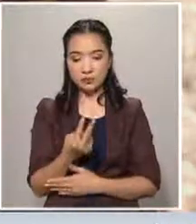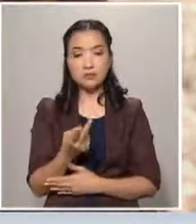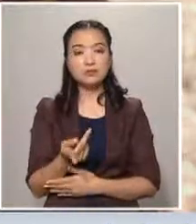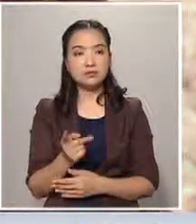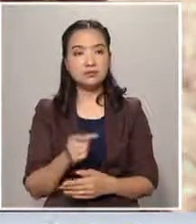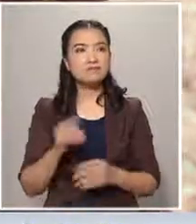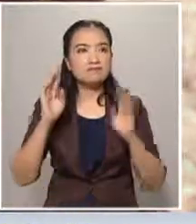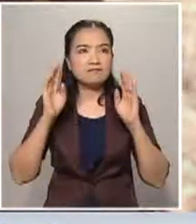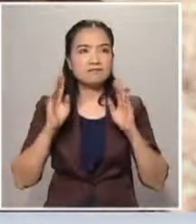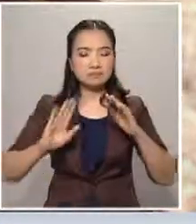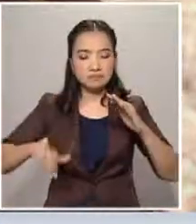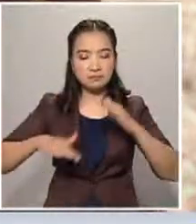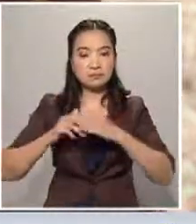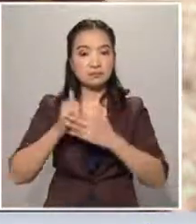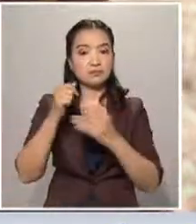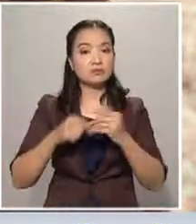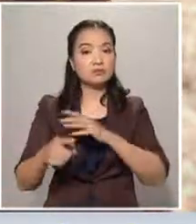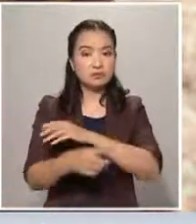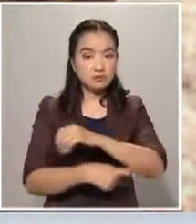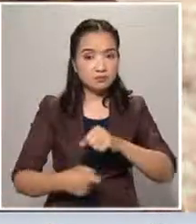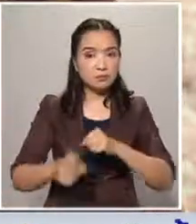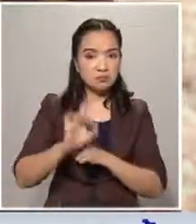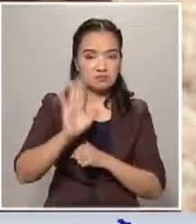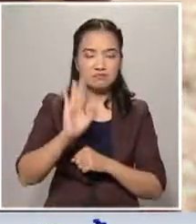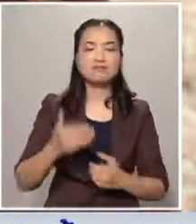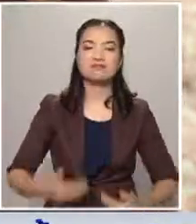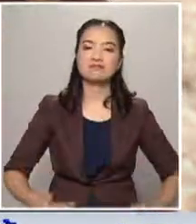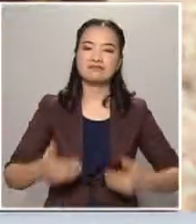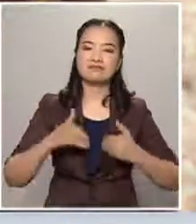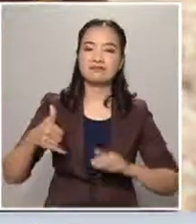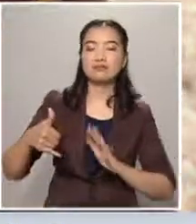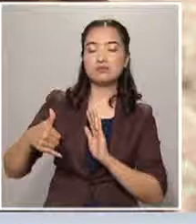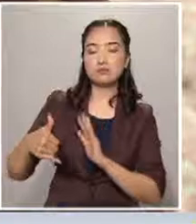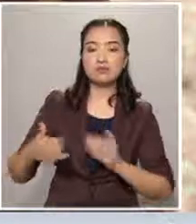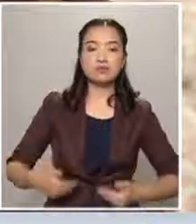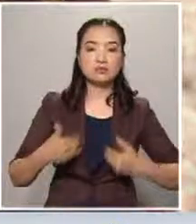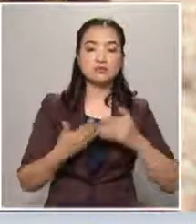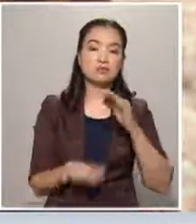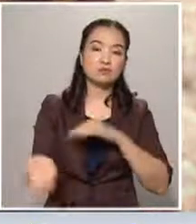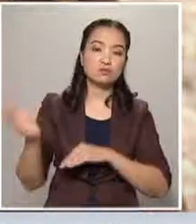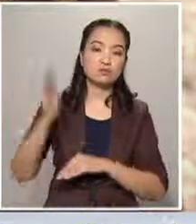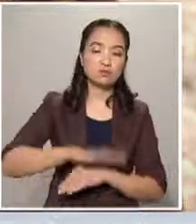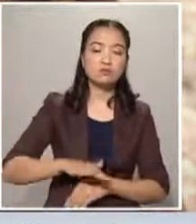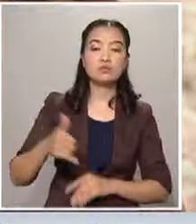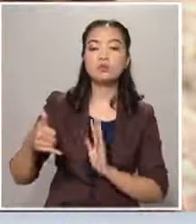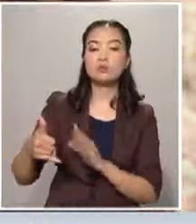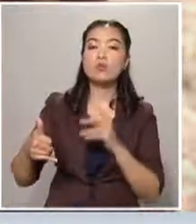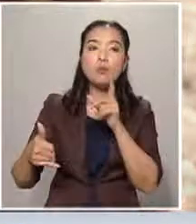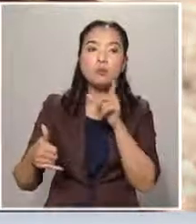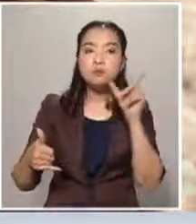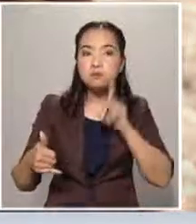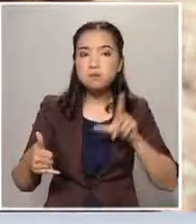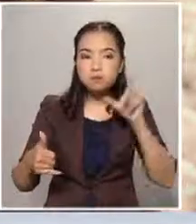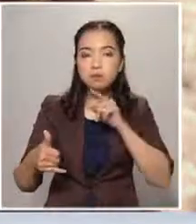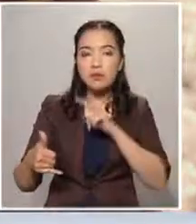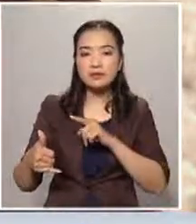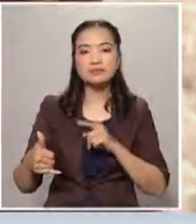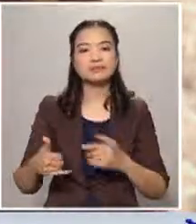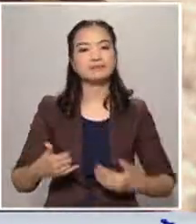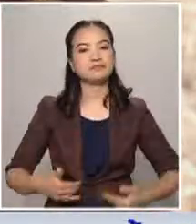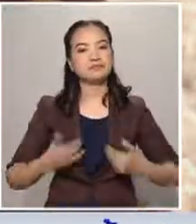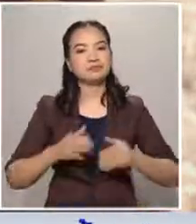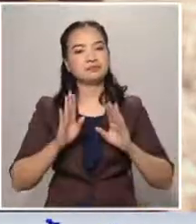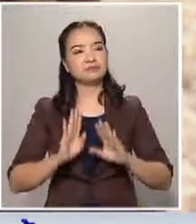จะผสมสำเร็จเฉพาะการทำนาก็ต้องดูว่าชีวิตการดำรงชีพของคุณลุงสมนึกเองเนี่ยท่านใช้ชีวิ